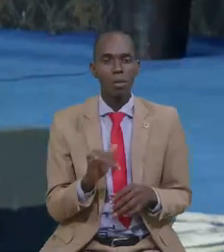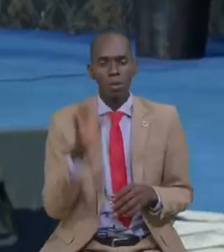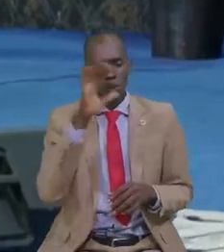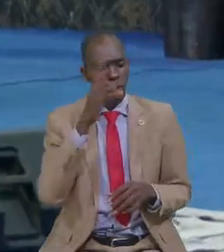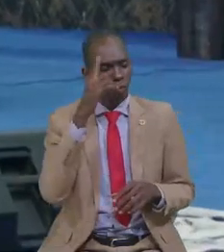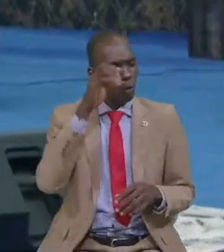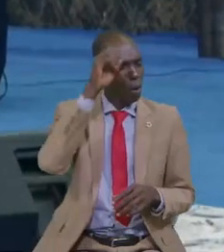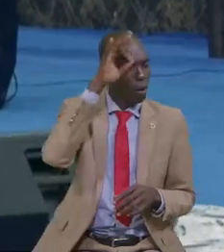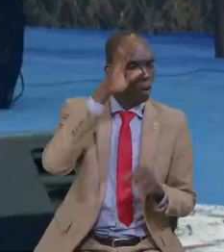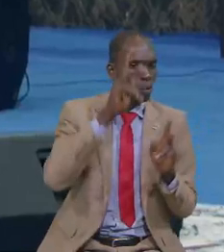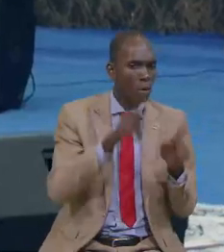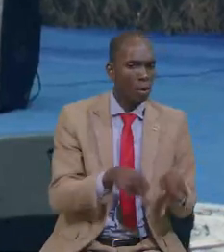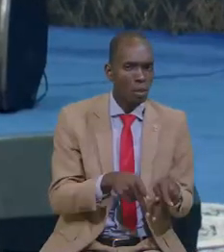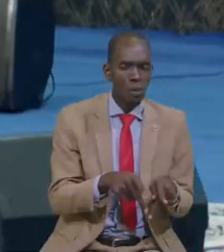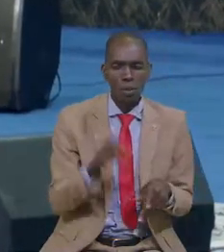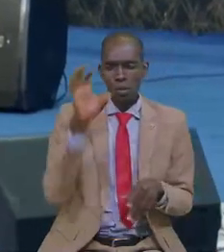Chercher